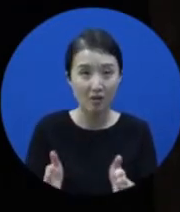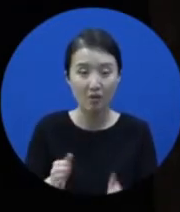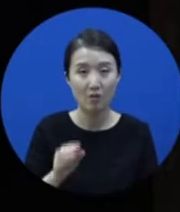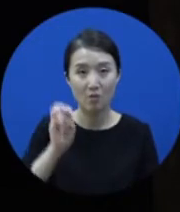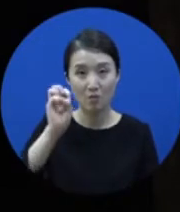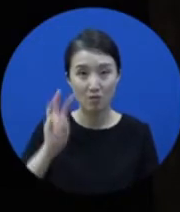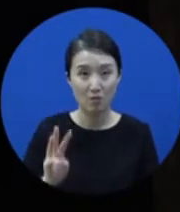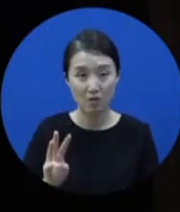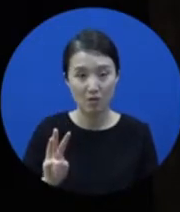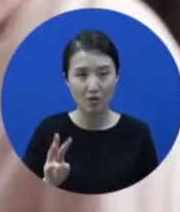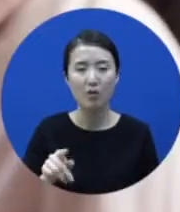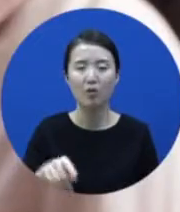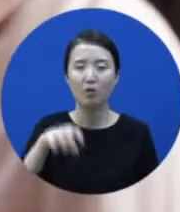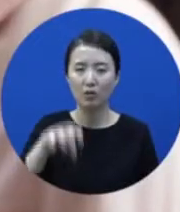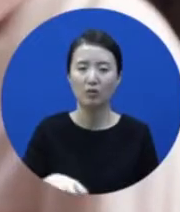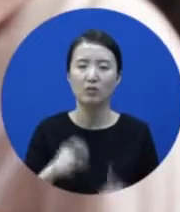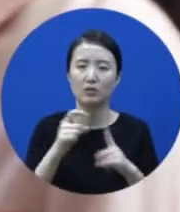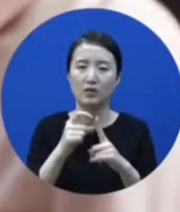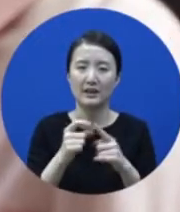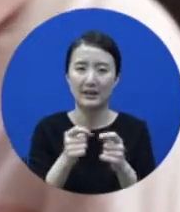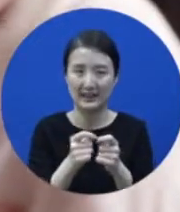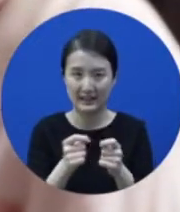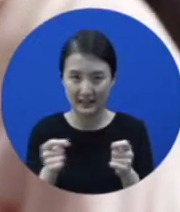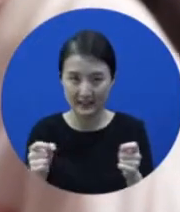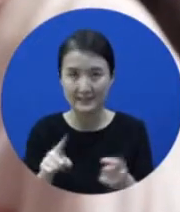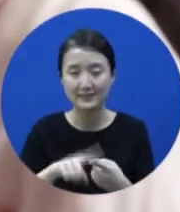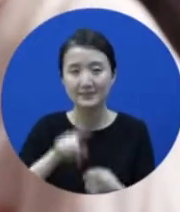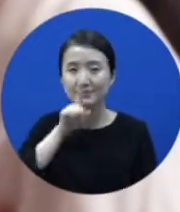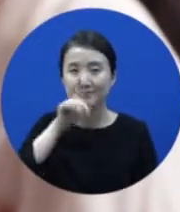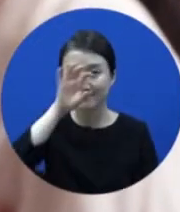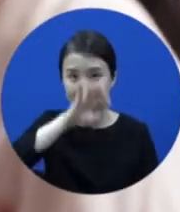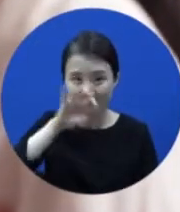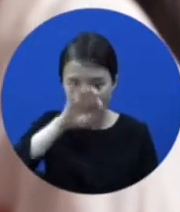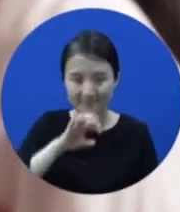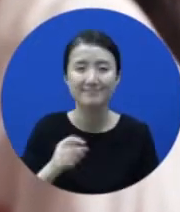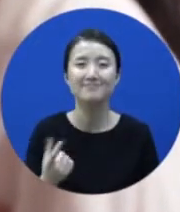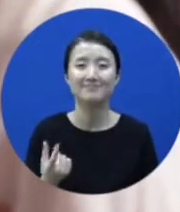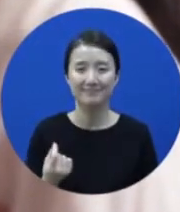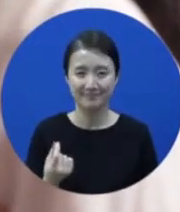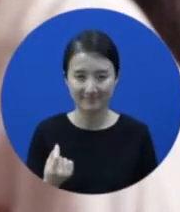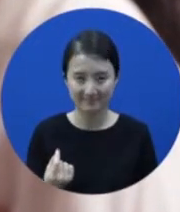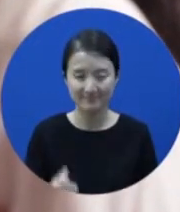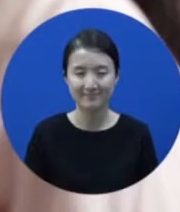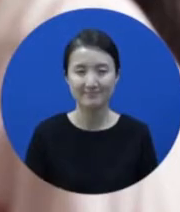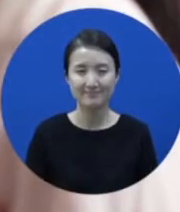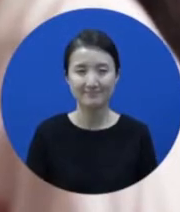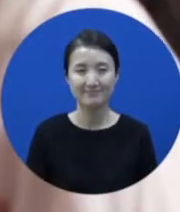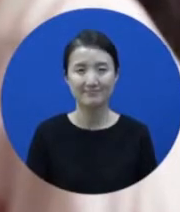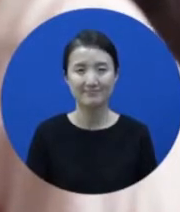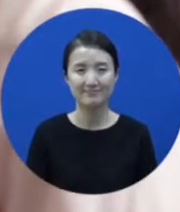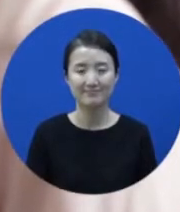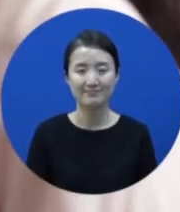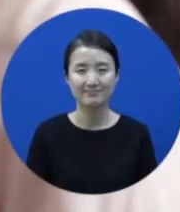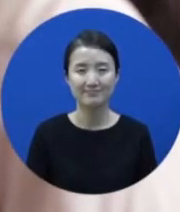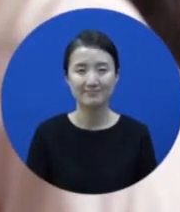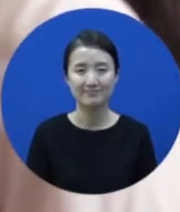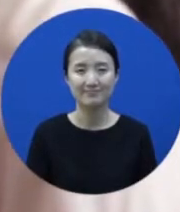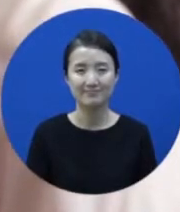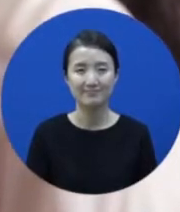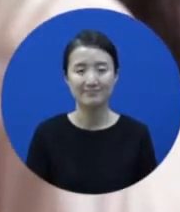꼭 기억하세요. 시작. 반면, 경기도 광주는 광주가 아니라